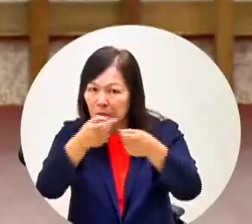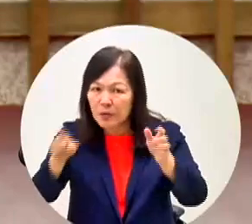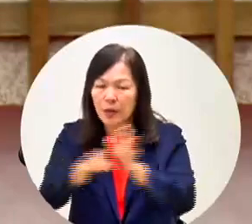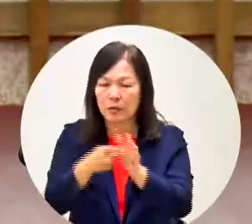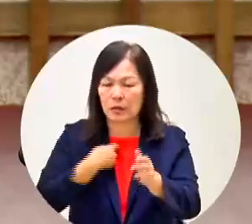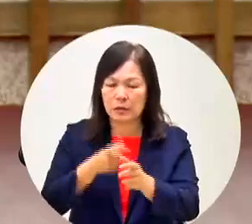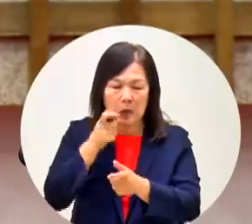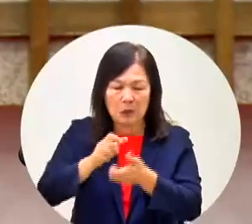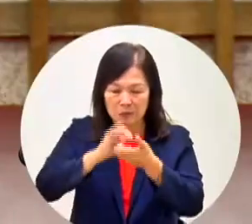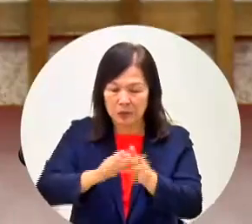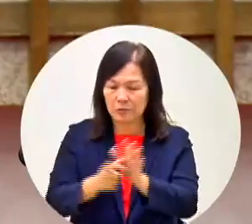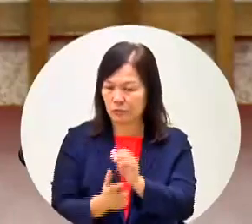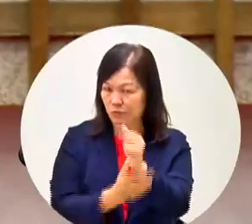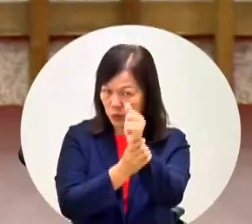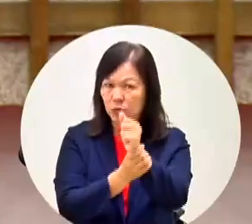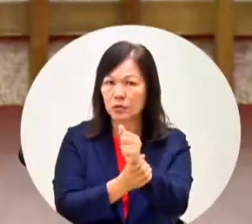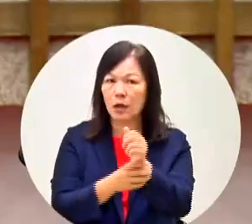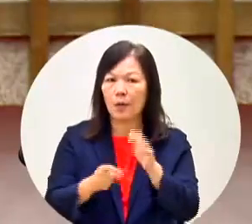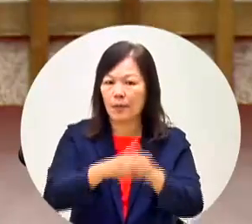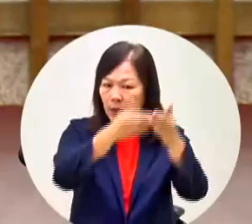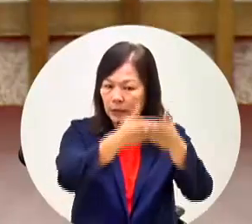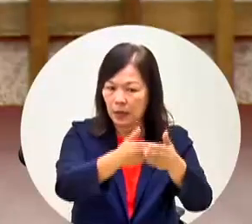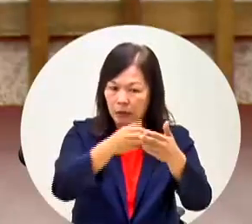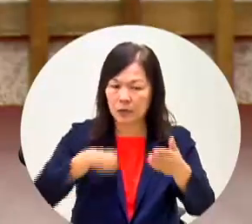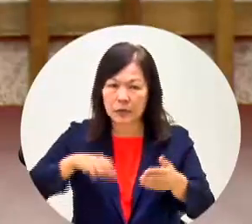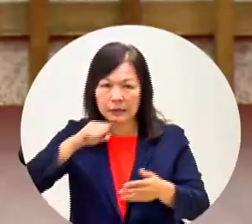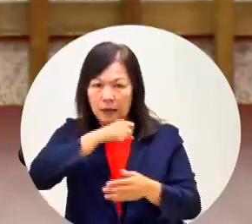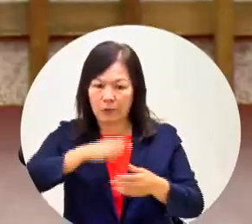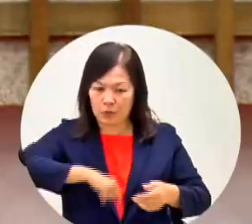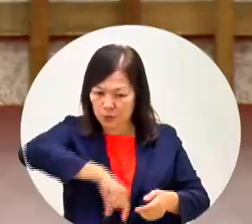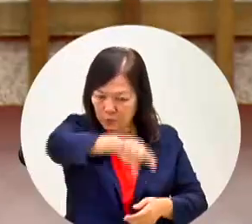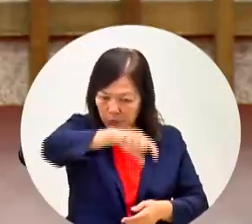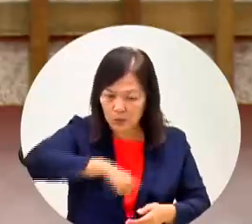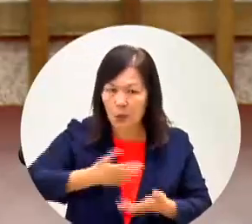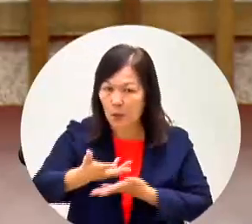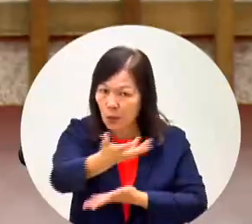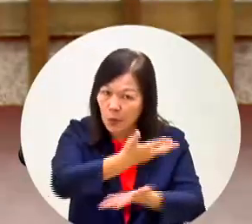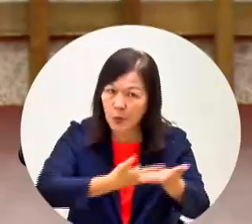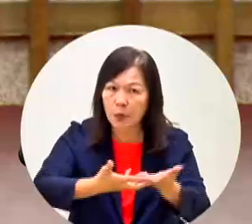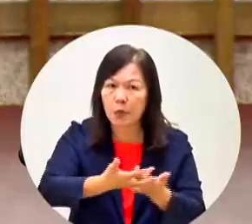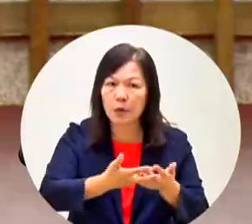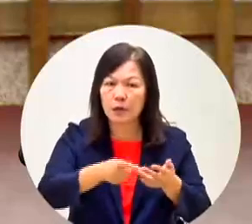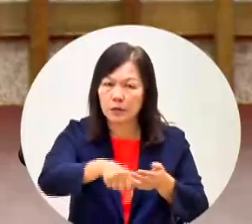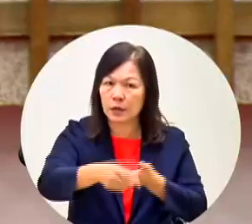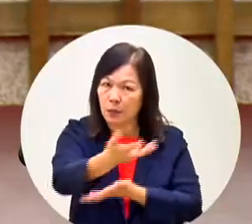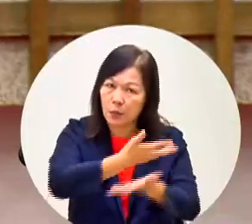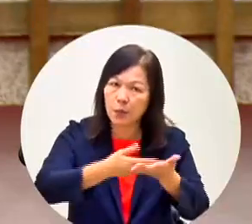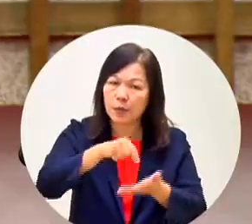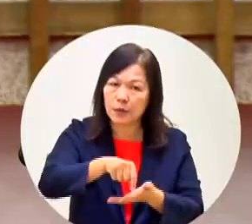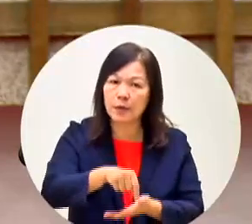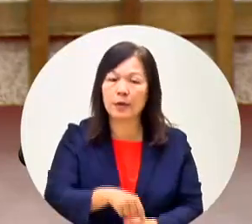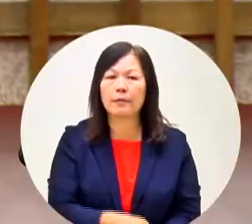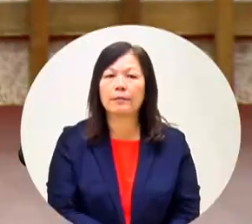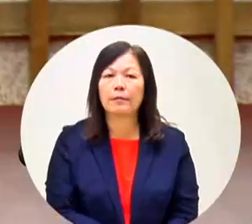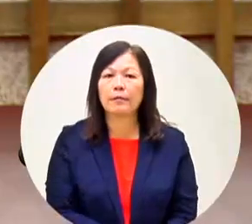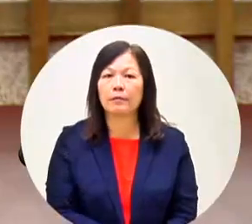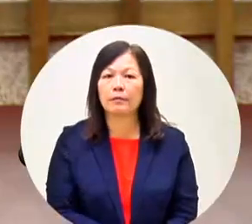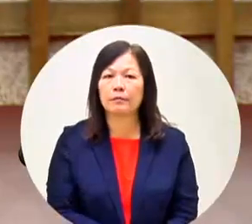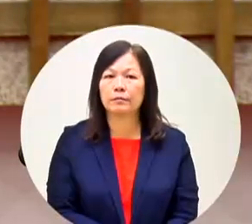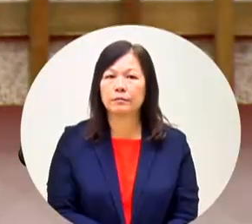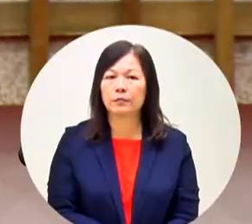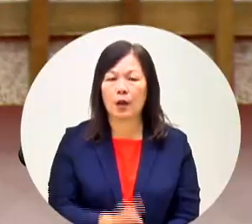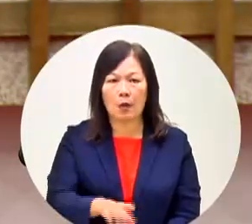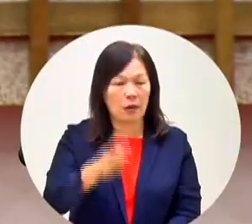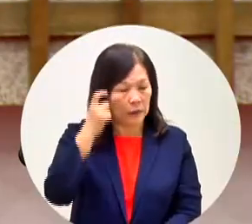流跟城市的一个平台的交流，在这个平台的交流，我记得市长说三月份